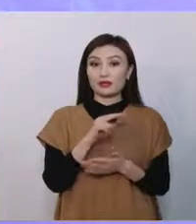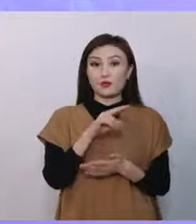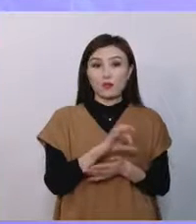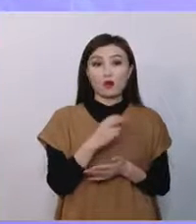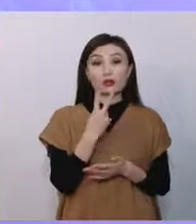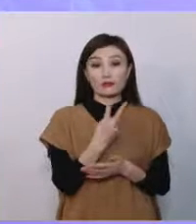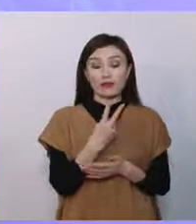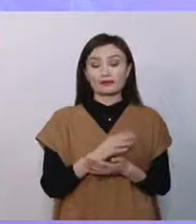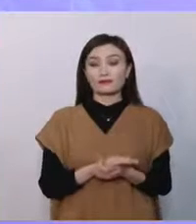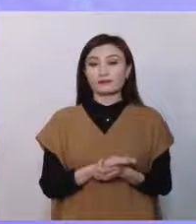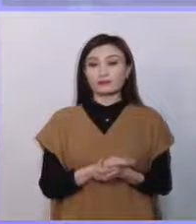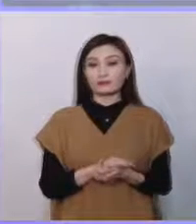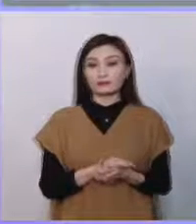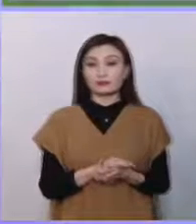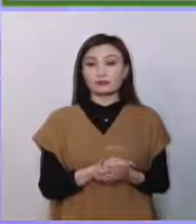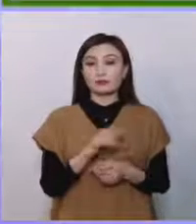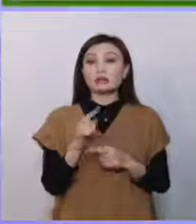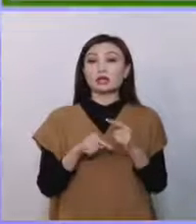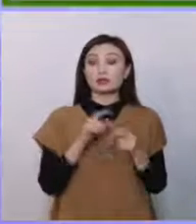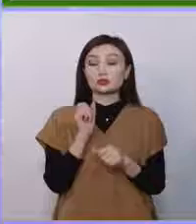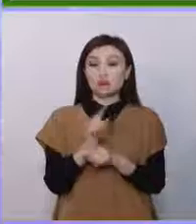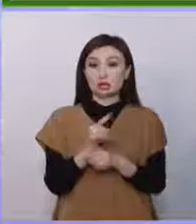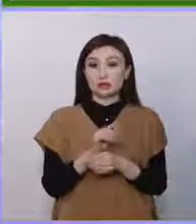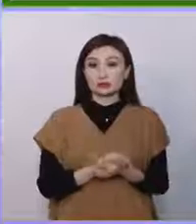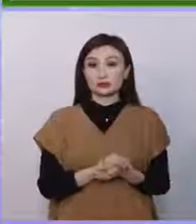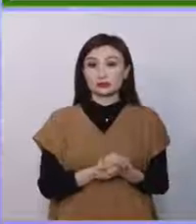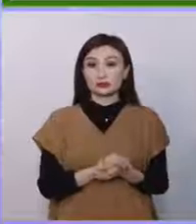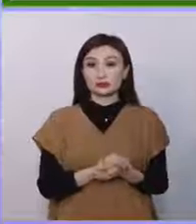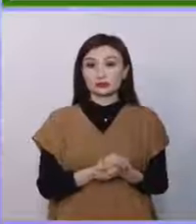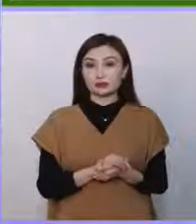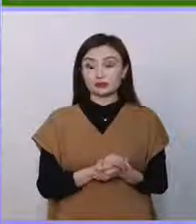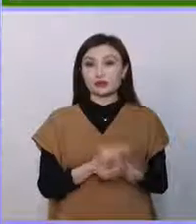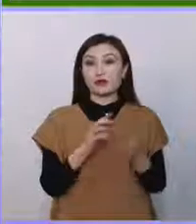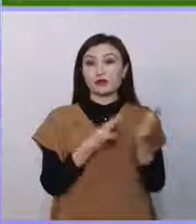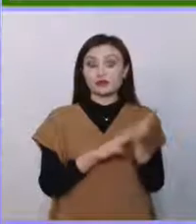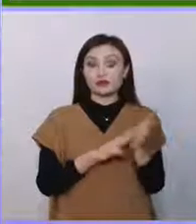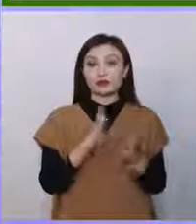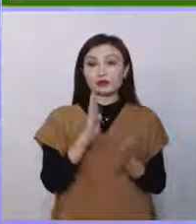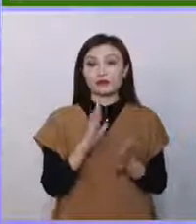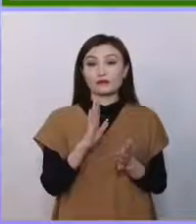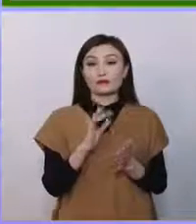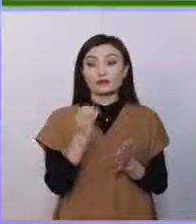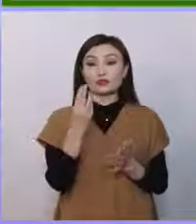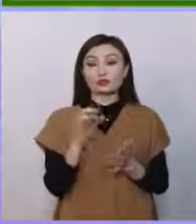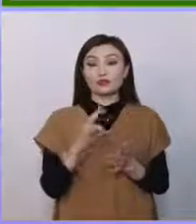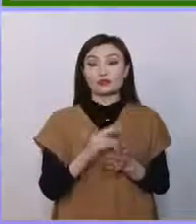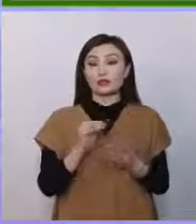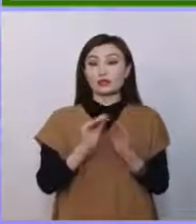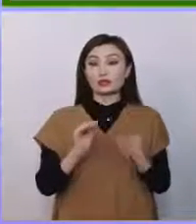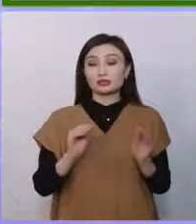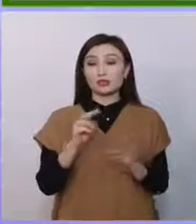вишни следующая задача 8 мишин разложили на